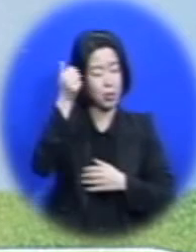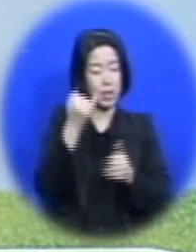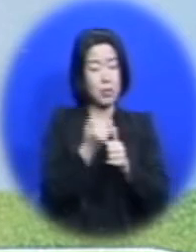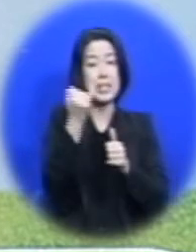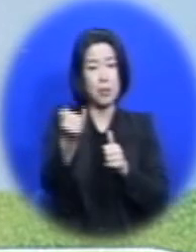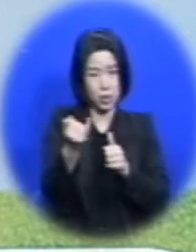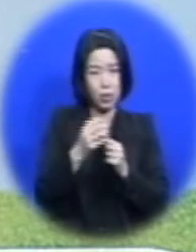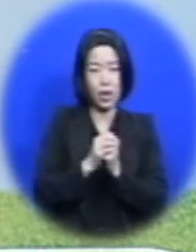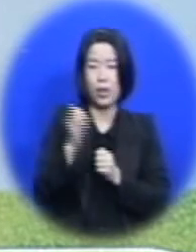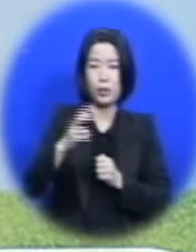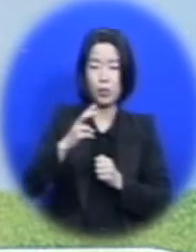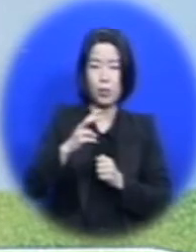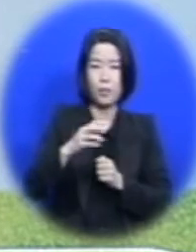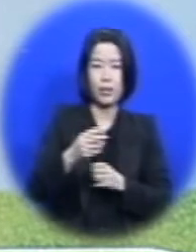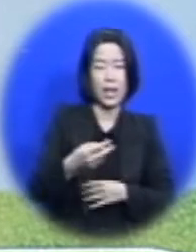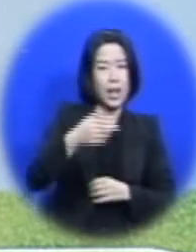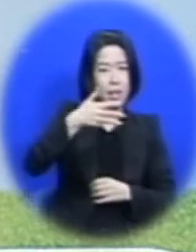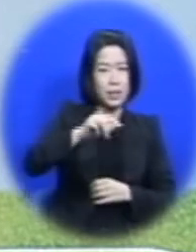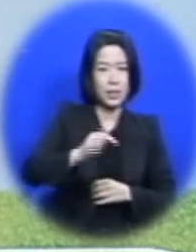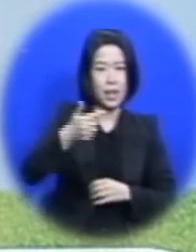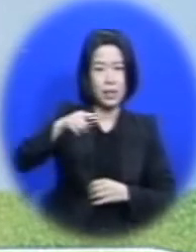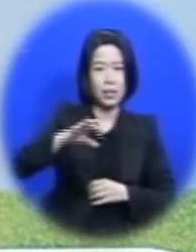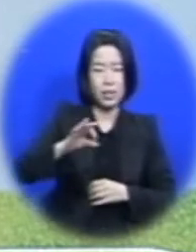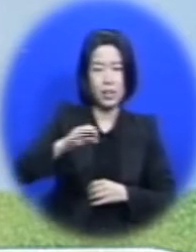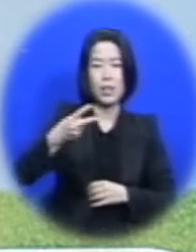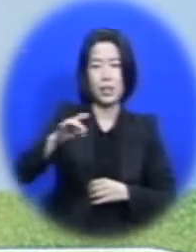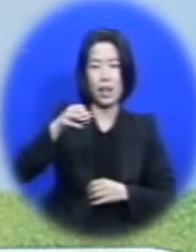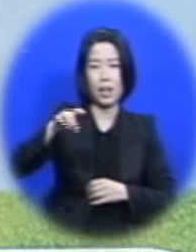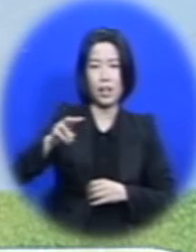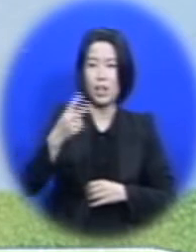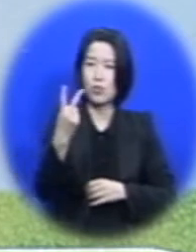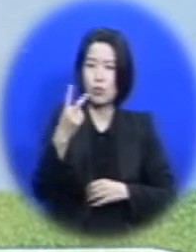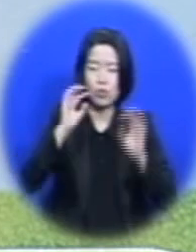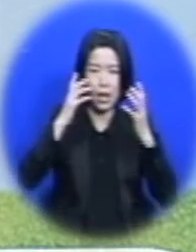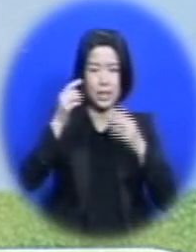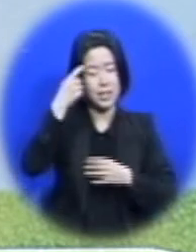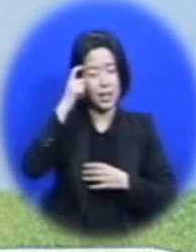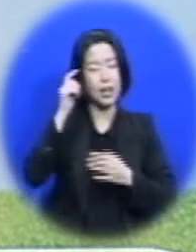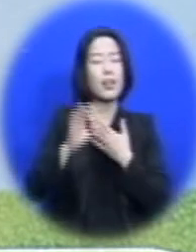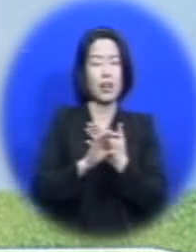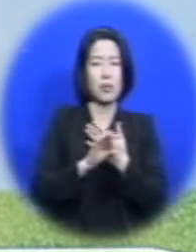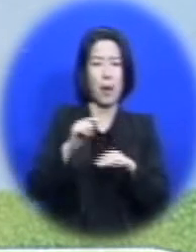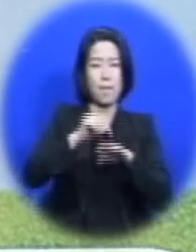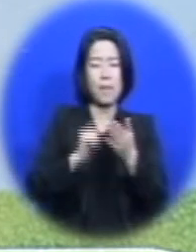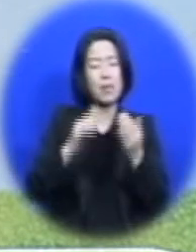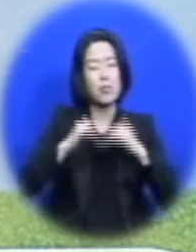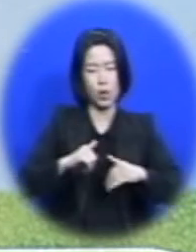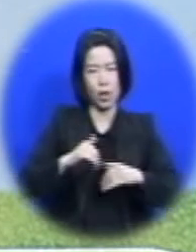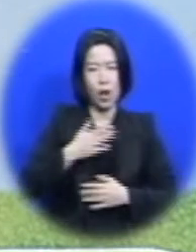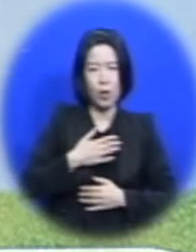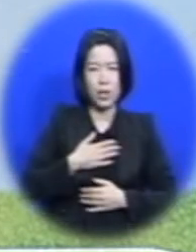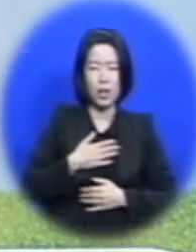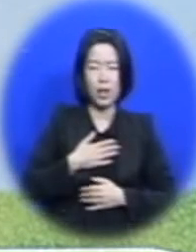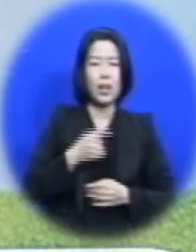그리고 찬양에 다해 두 아이를 생각하면 밤이 무너져요 왜 꼭 제가 겪었던